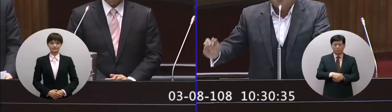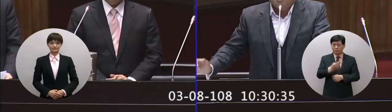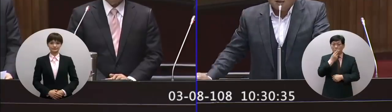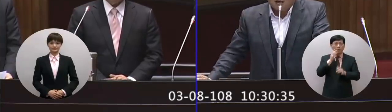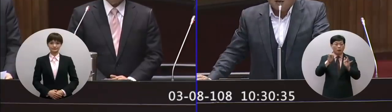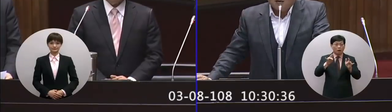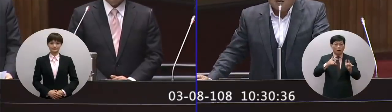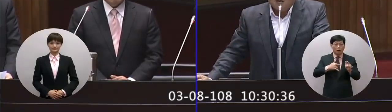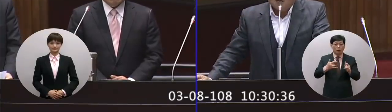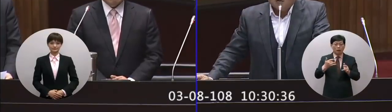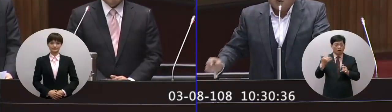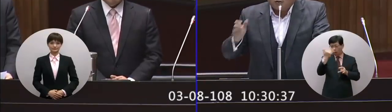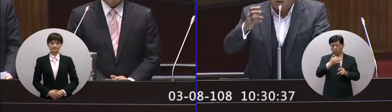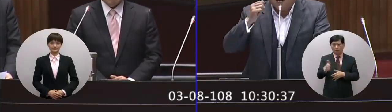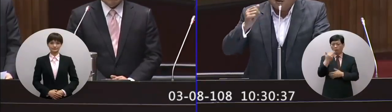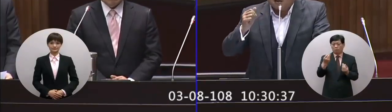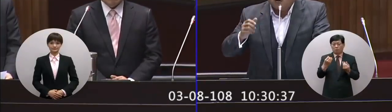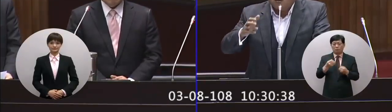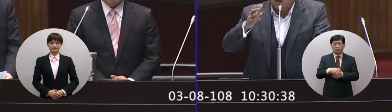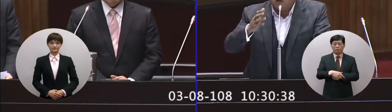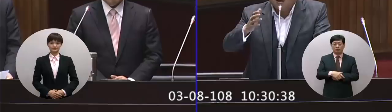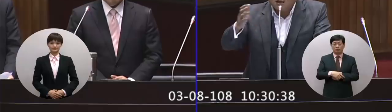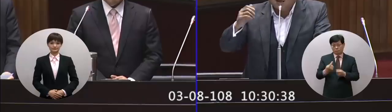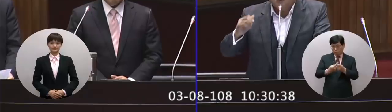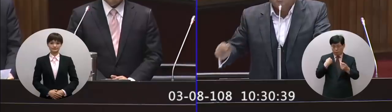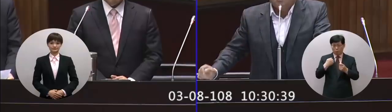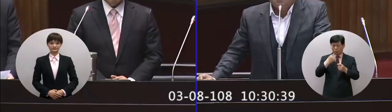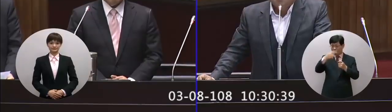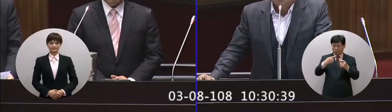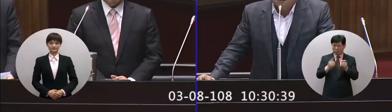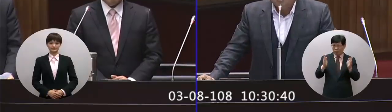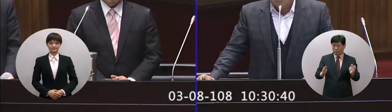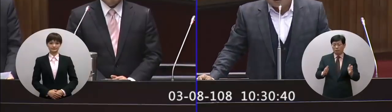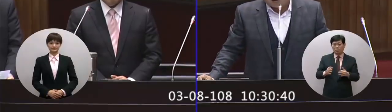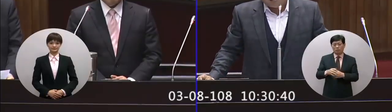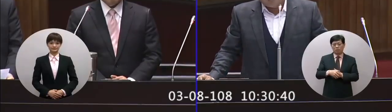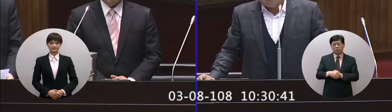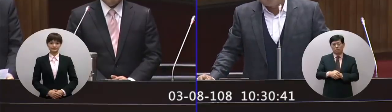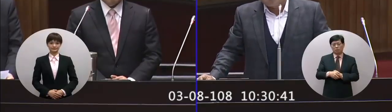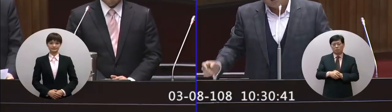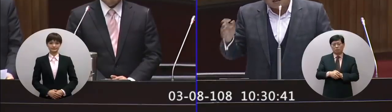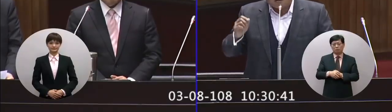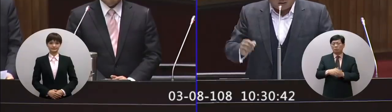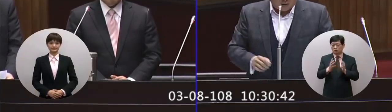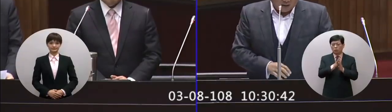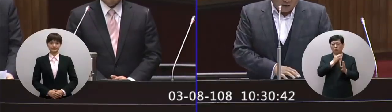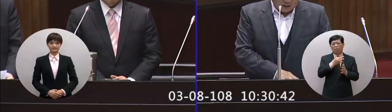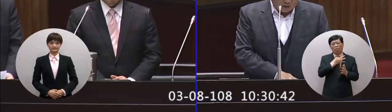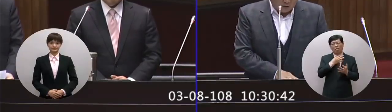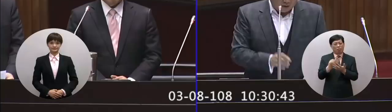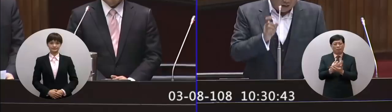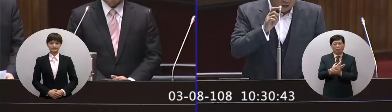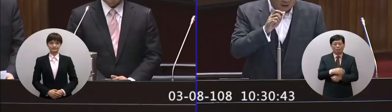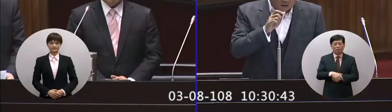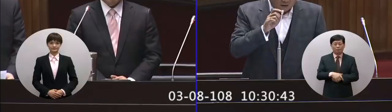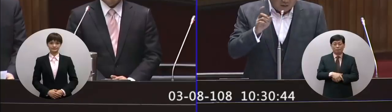雨没有进来，所以雨季没有进来，所以我们去年一整年几乎都等于是都在欠水。那